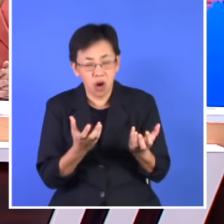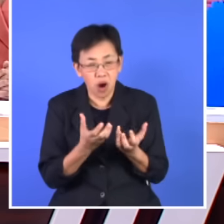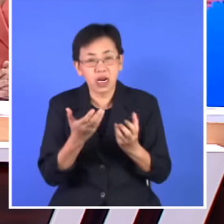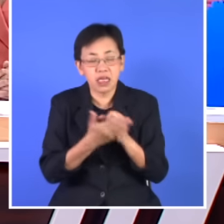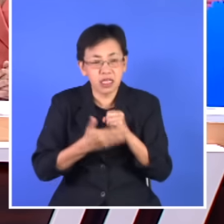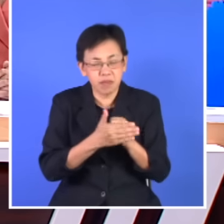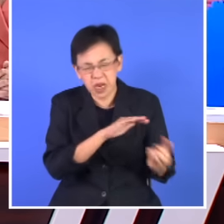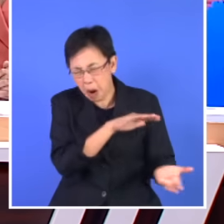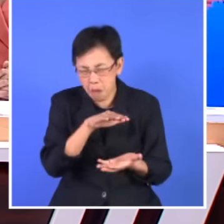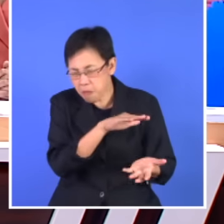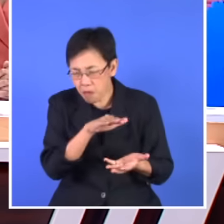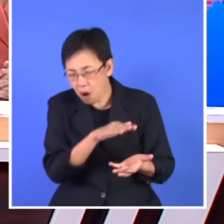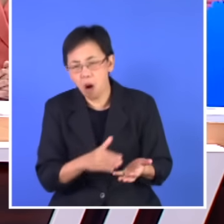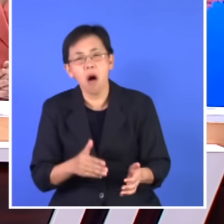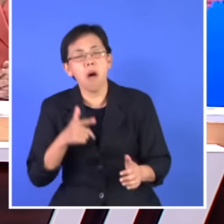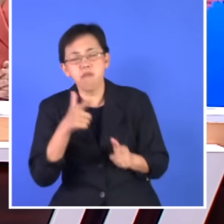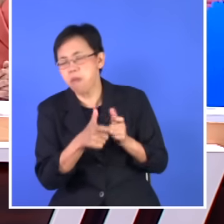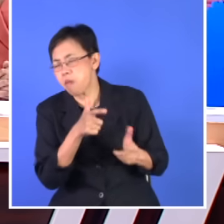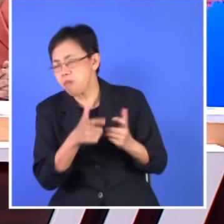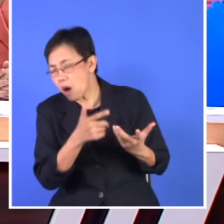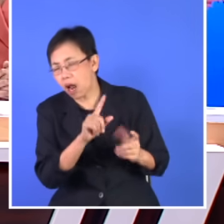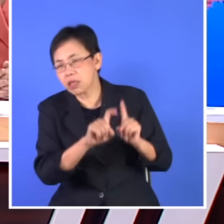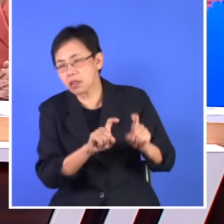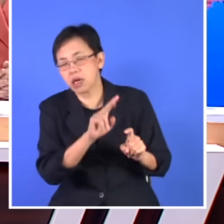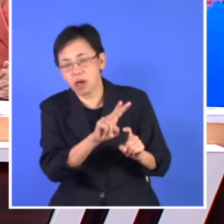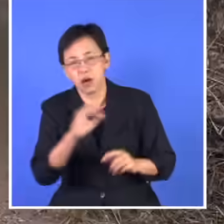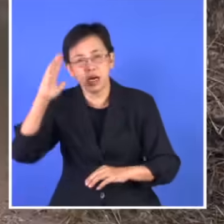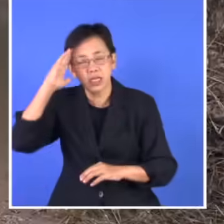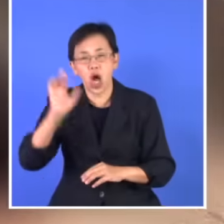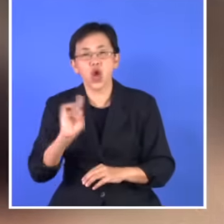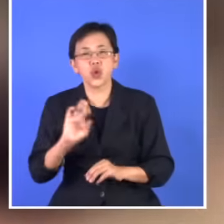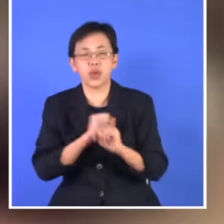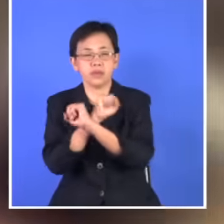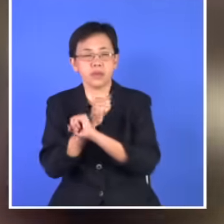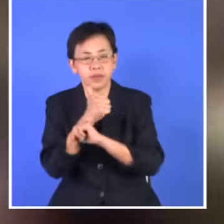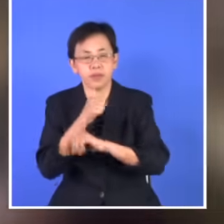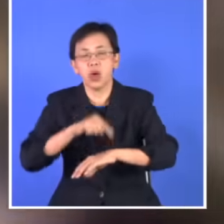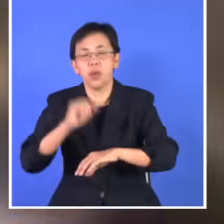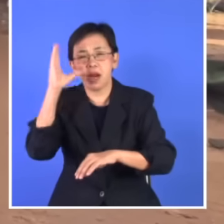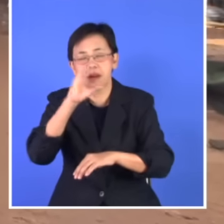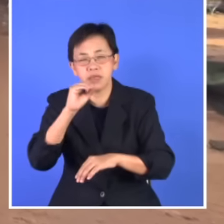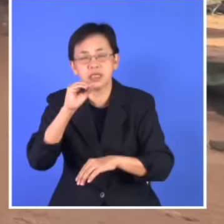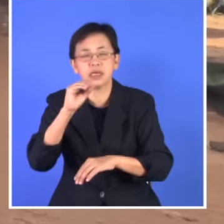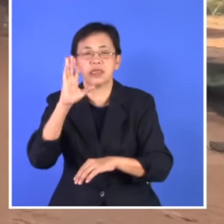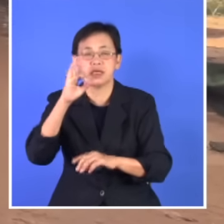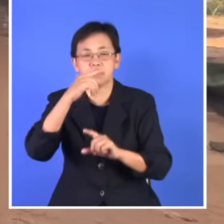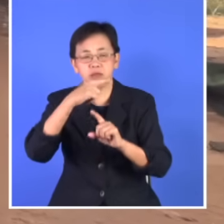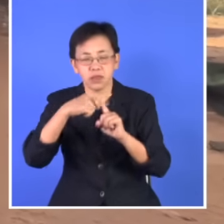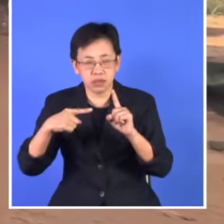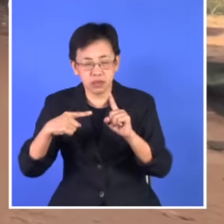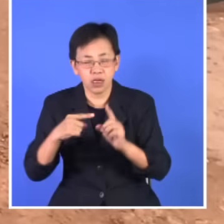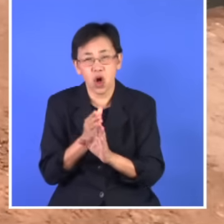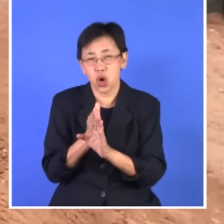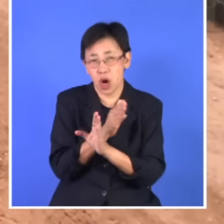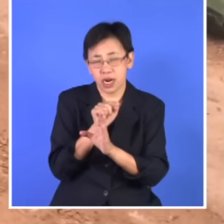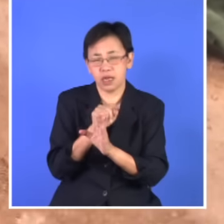ถูกวิสามัญเนี่ย 2คนนะครับส่วนฝ่ายทหารเนี่ปลอดภัยเหตุเกิดตอน 21:30นนะครับวันที่ 14ครับครับก็คือวันก่อนนี่นะ